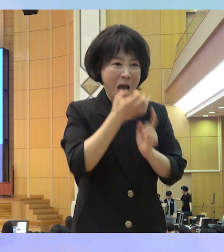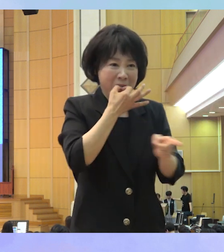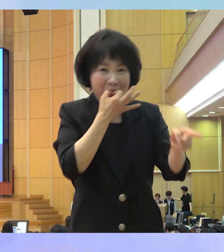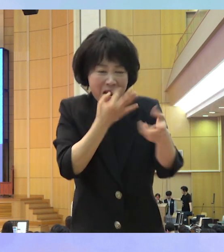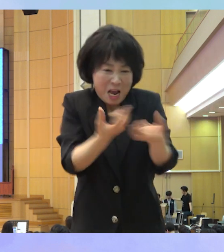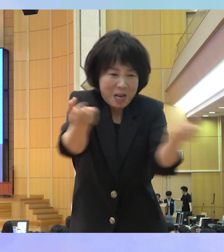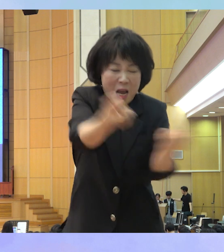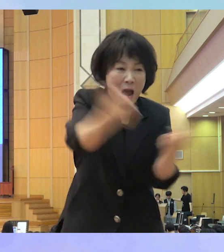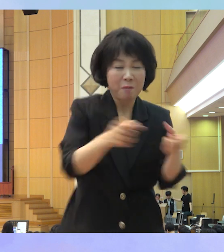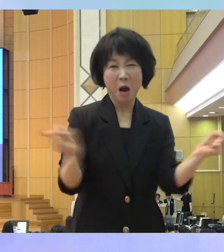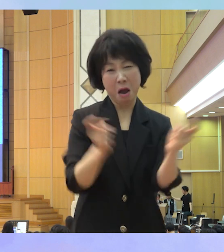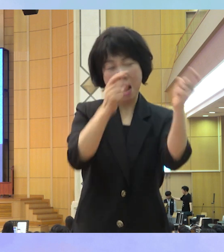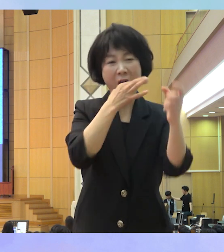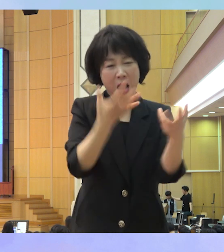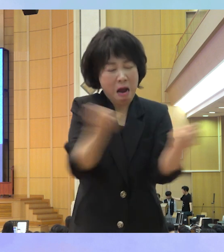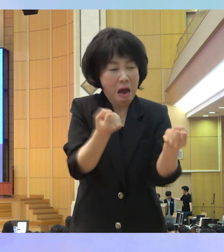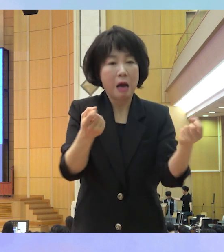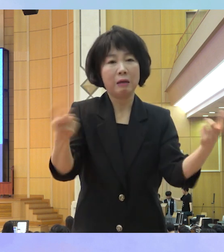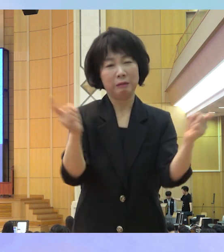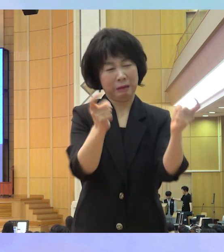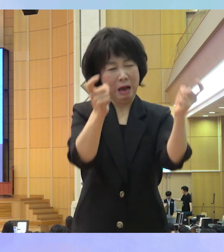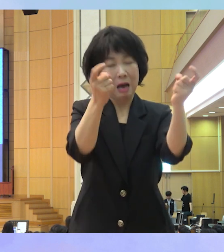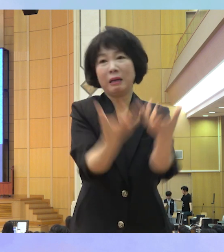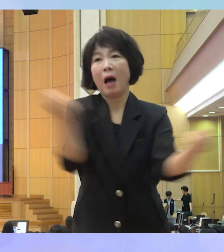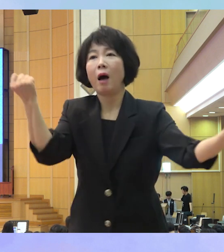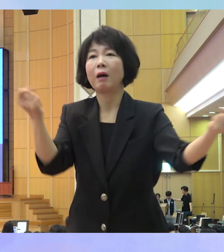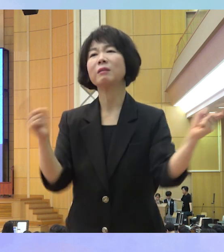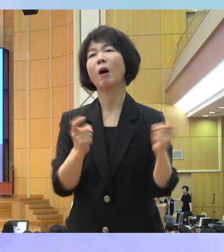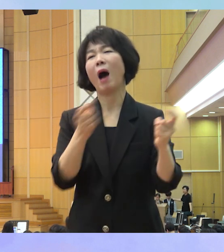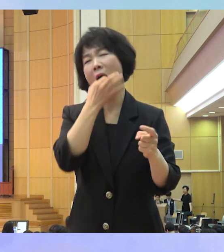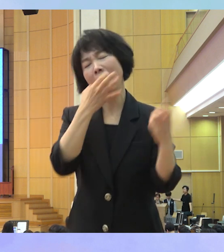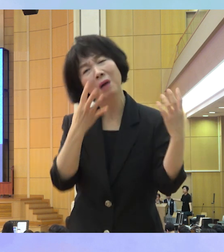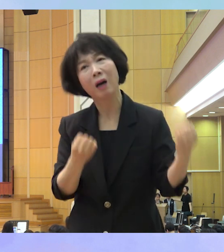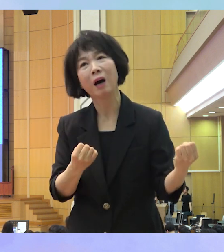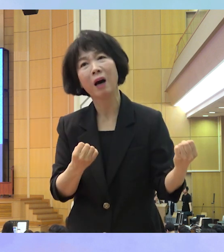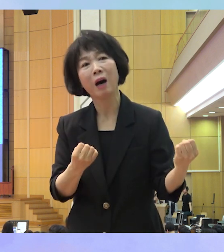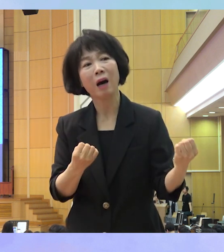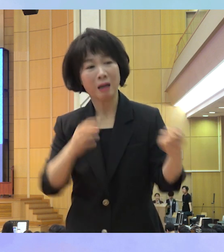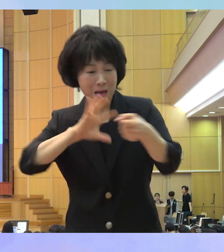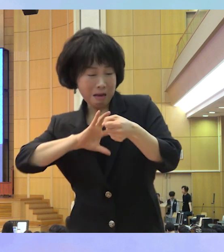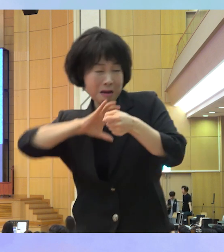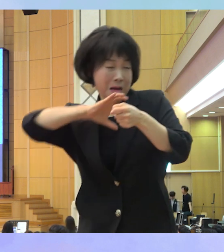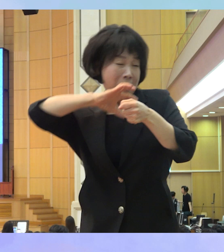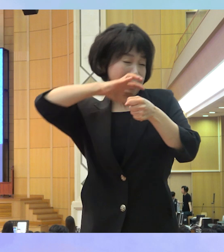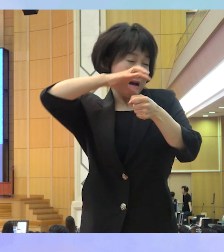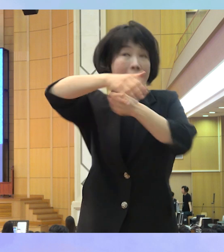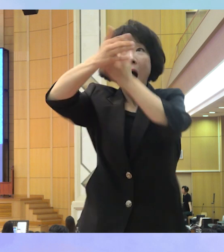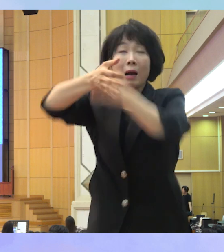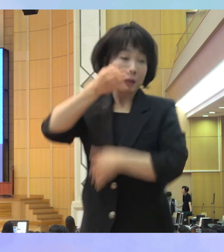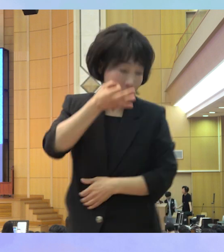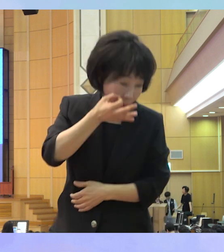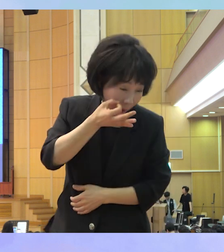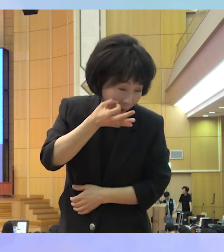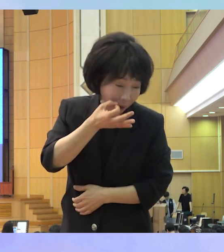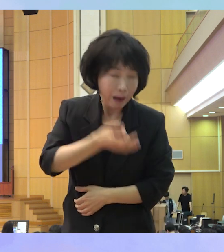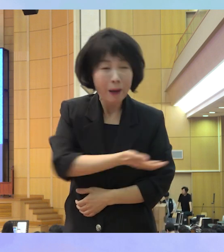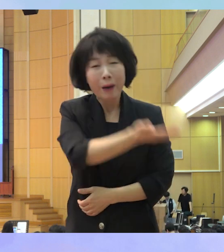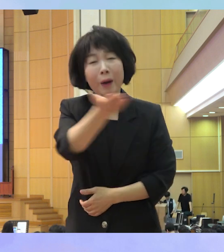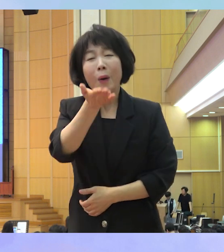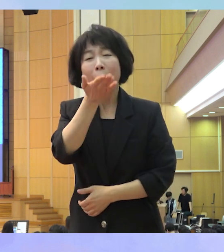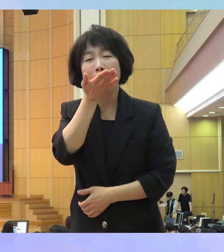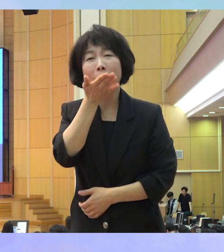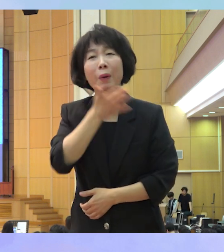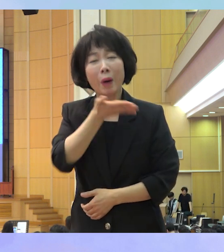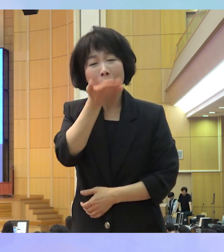땅 네 땅 내 땅 저 땅 하죠. 우주로 봤을 때는요, 우리는 그냥 원소 하나에 불과해요. 아무것도